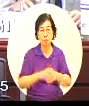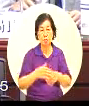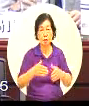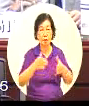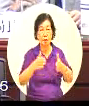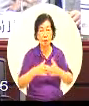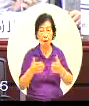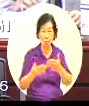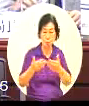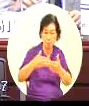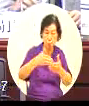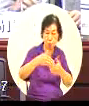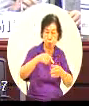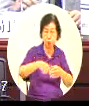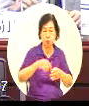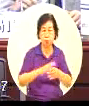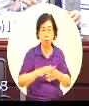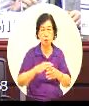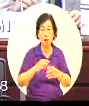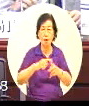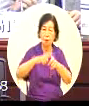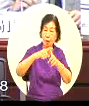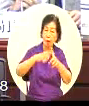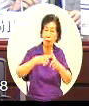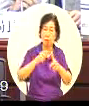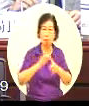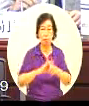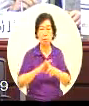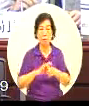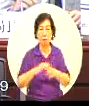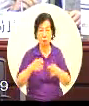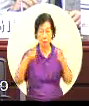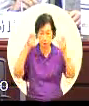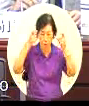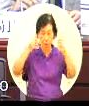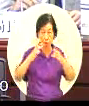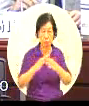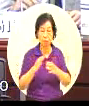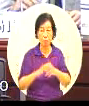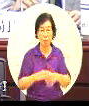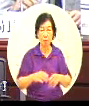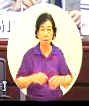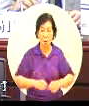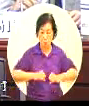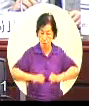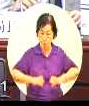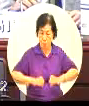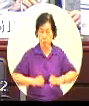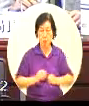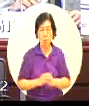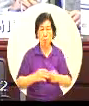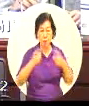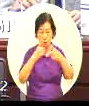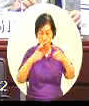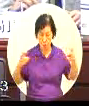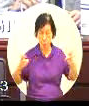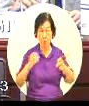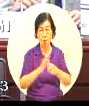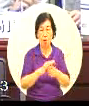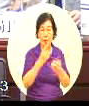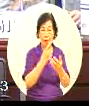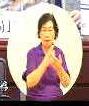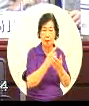市，重视体育跟各个城市跟各个国家城市的交